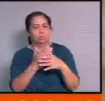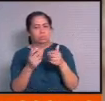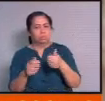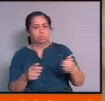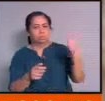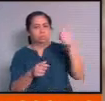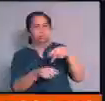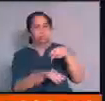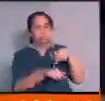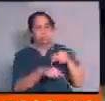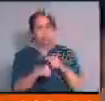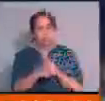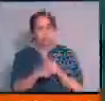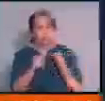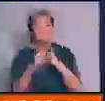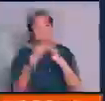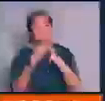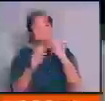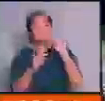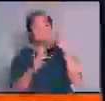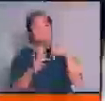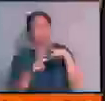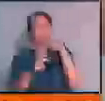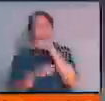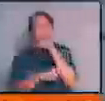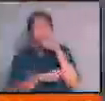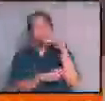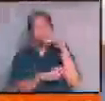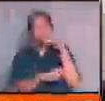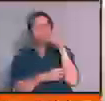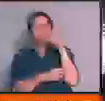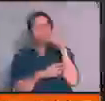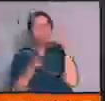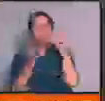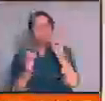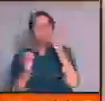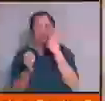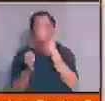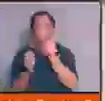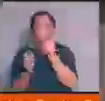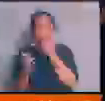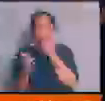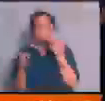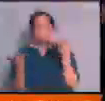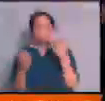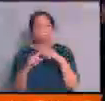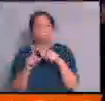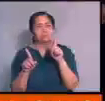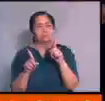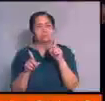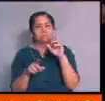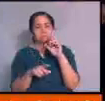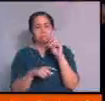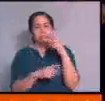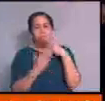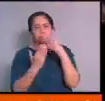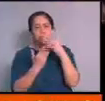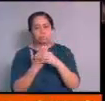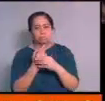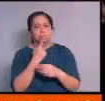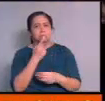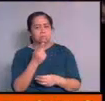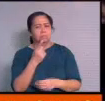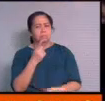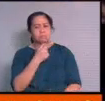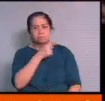ng Pilipinas. Kahit si Vice President Lenny Robredo, walang nakikitang masama rito. Sa kanyang radio program, sinabi